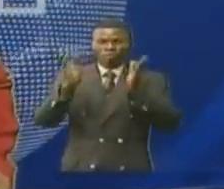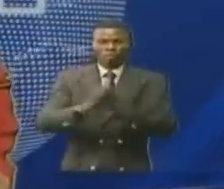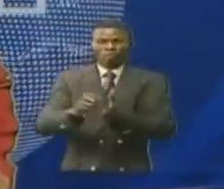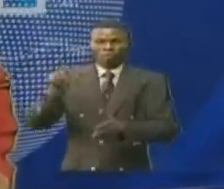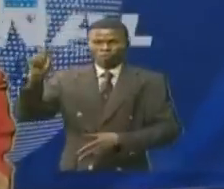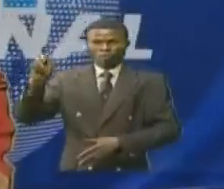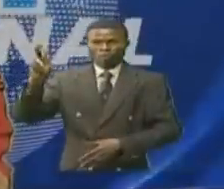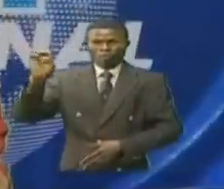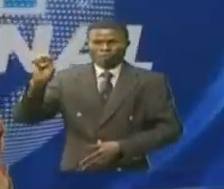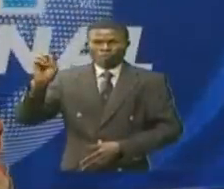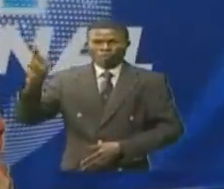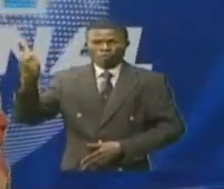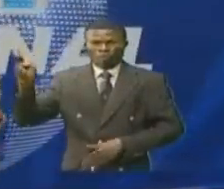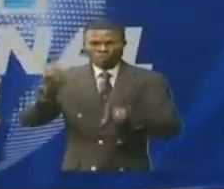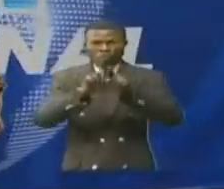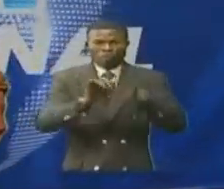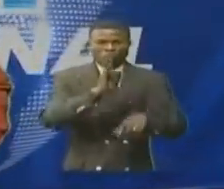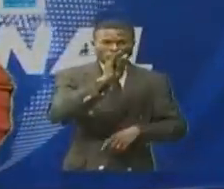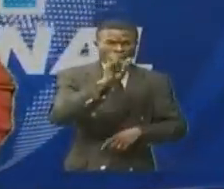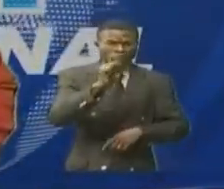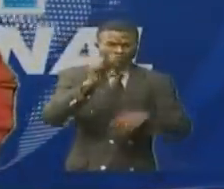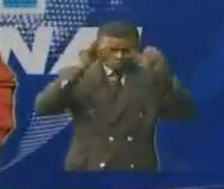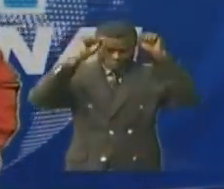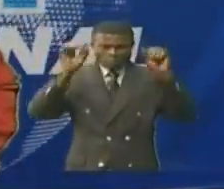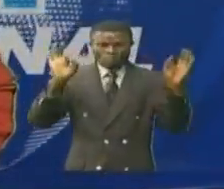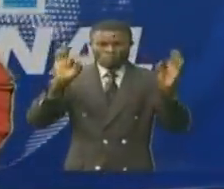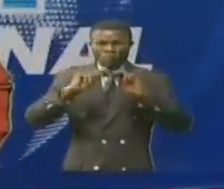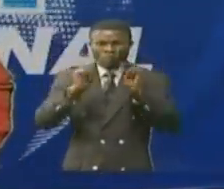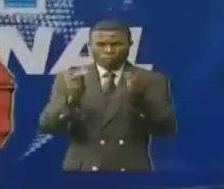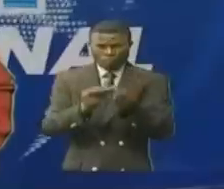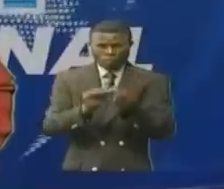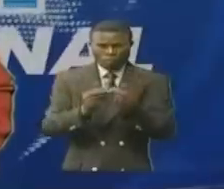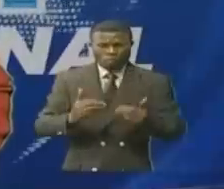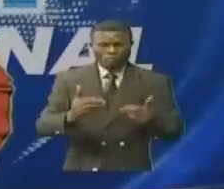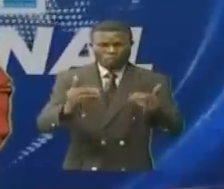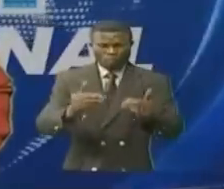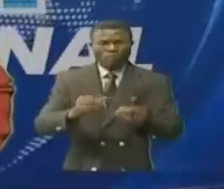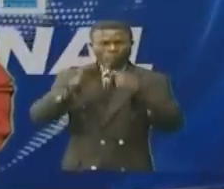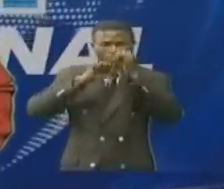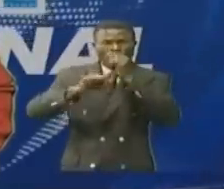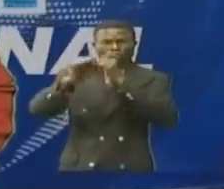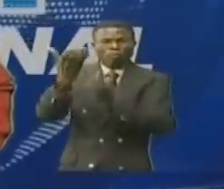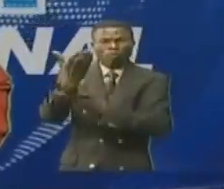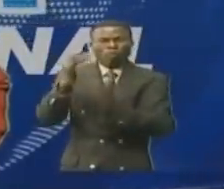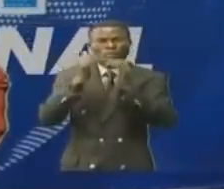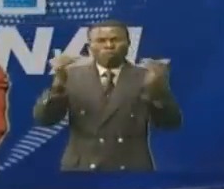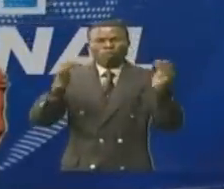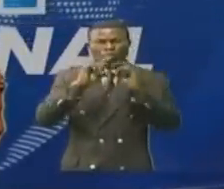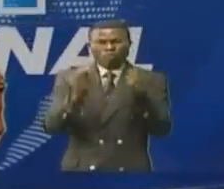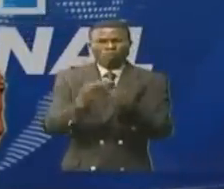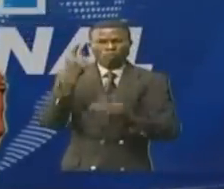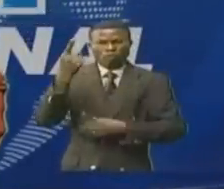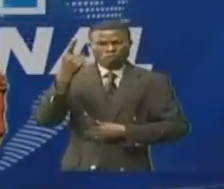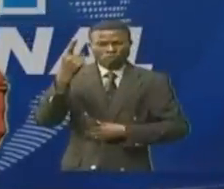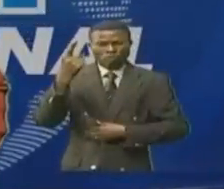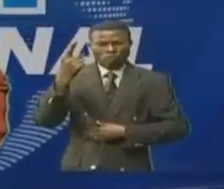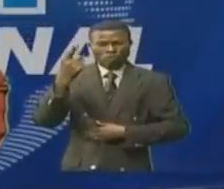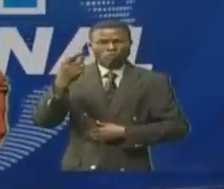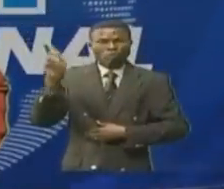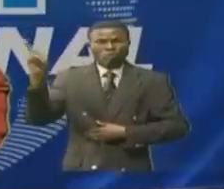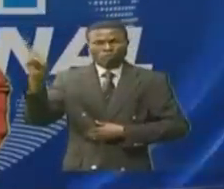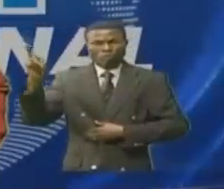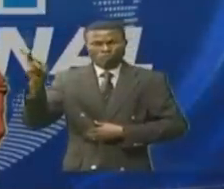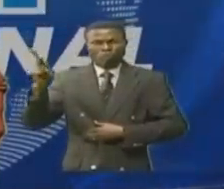Aka, le président du Nouvel Élan poursuit sans désemparer sa caravane de la paix et de l'unité. Après Kwamout, dans la